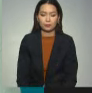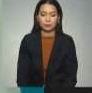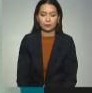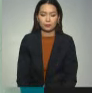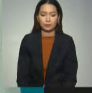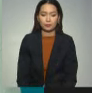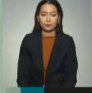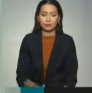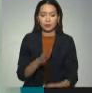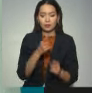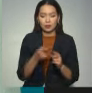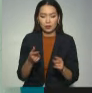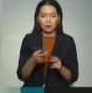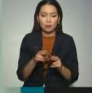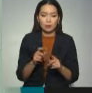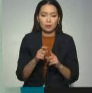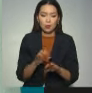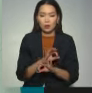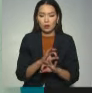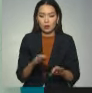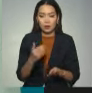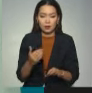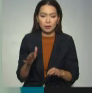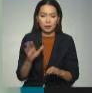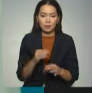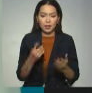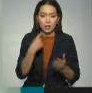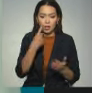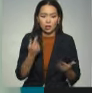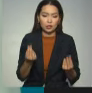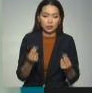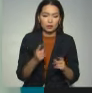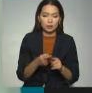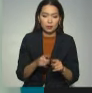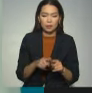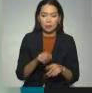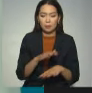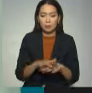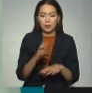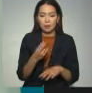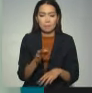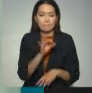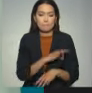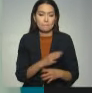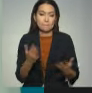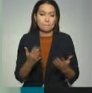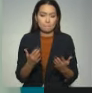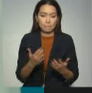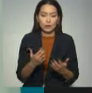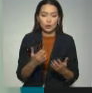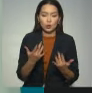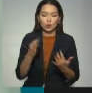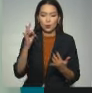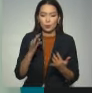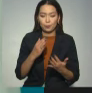Очень своевременное предложение. Коммерческие банки, если у них остаются лишние деньги, они по нотам Нацбанка имеют прибыль почти в 17%. Так